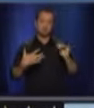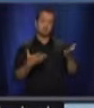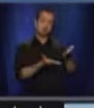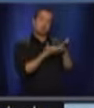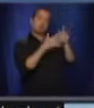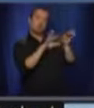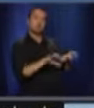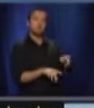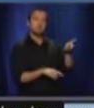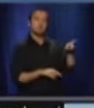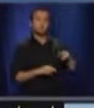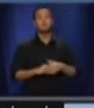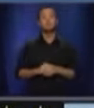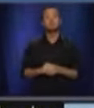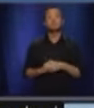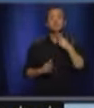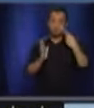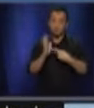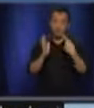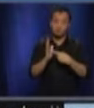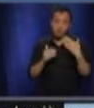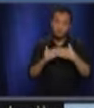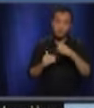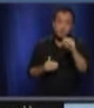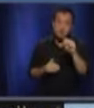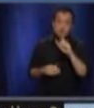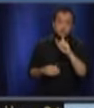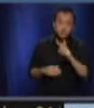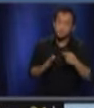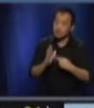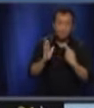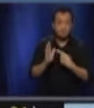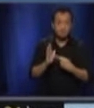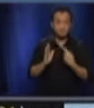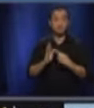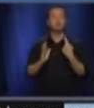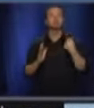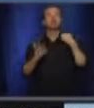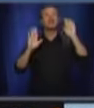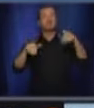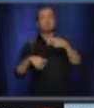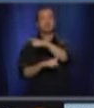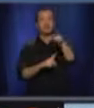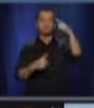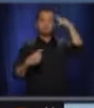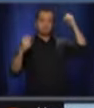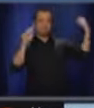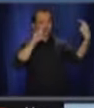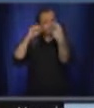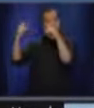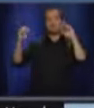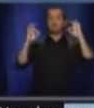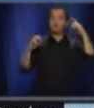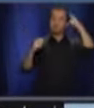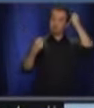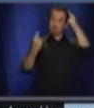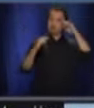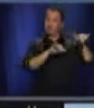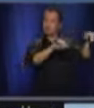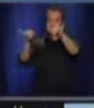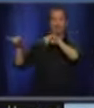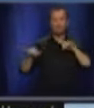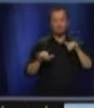je le répète, vous allez trouver que je me répète souvent aujourd'hui, mais il paraît que c'est comme ça qu'on réussit à se comprendre souvent. Ce n'est pas parce